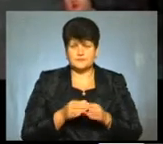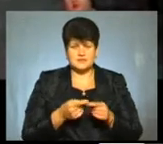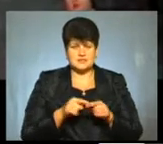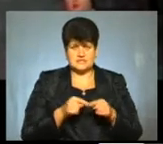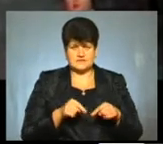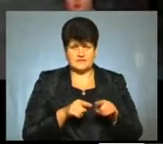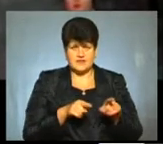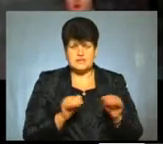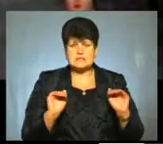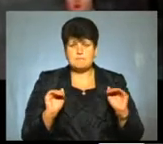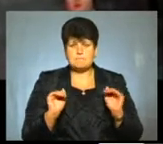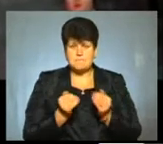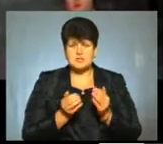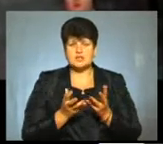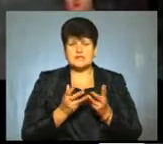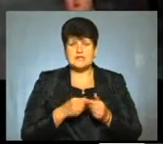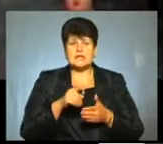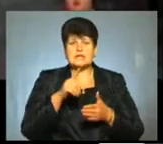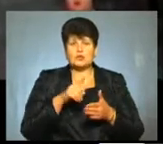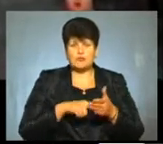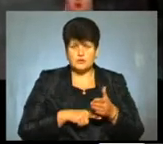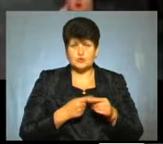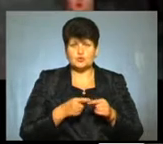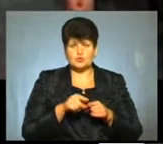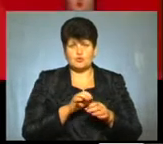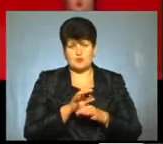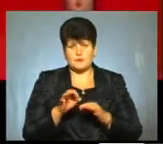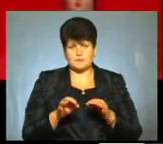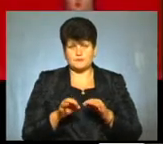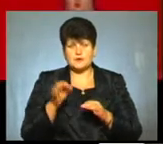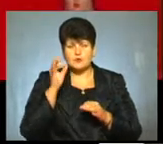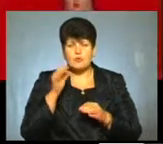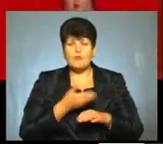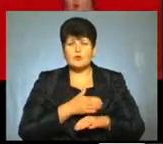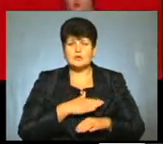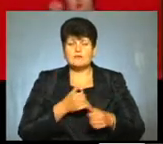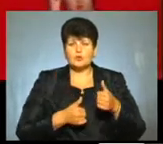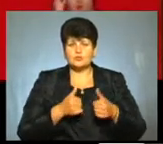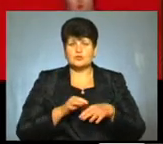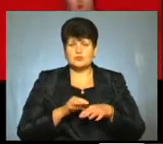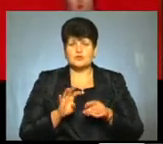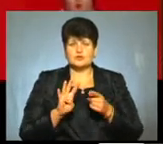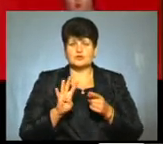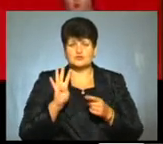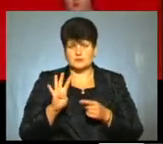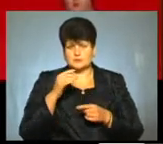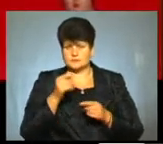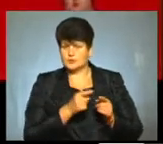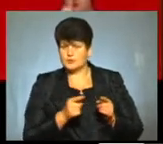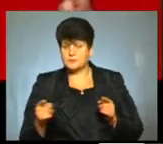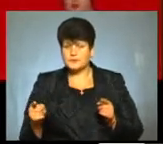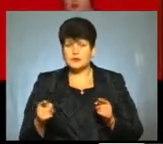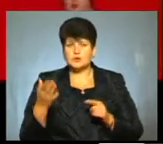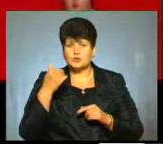цій сфері, і зменшилась кількість довіри до даного проєкту. Нагадаємо, у Полтаві конкурс відбувається четвертий рік